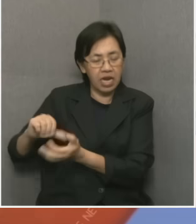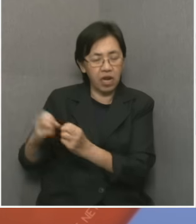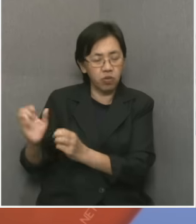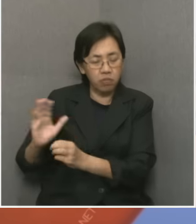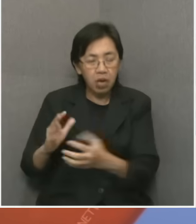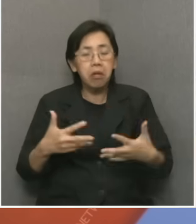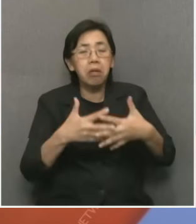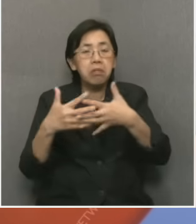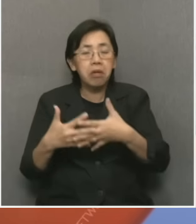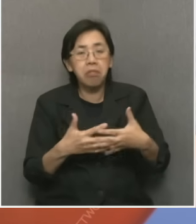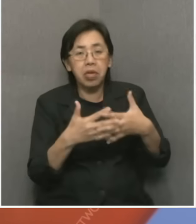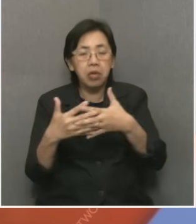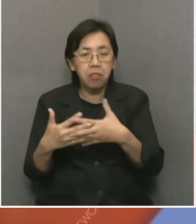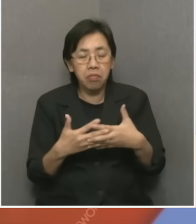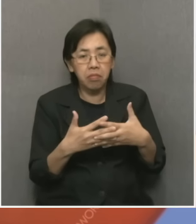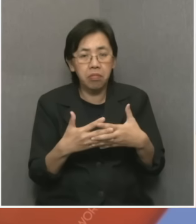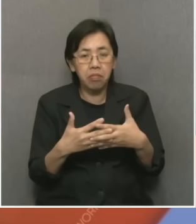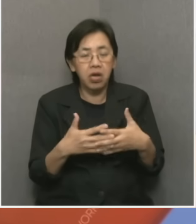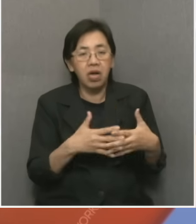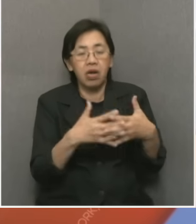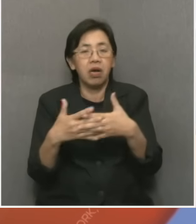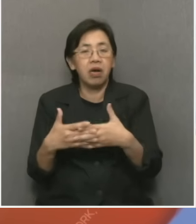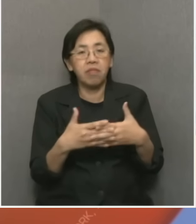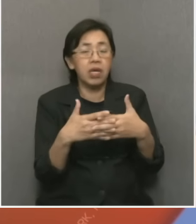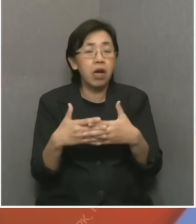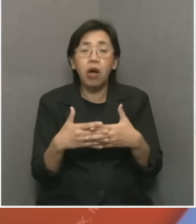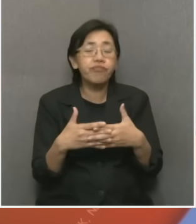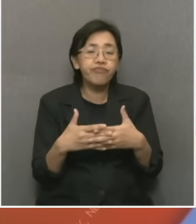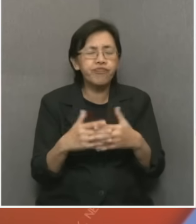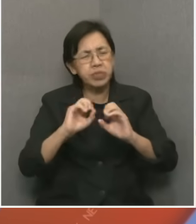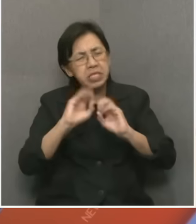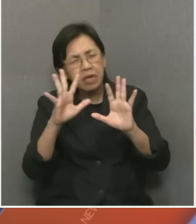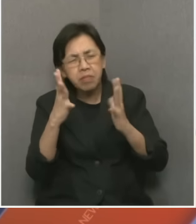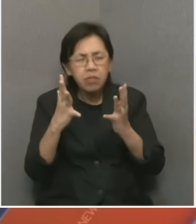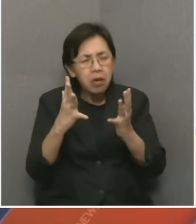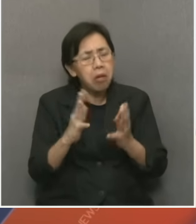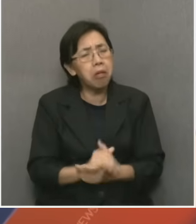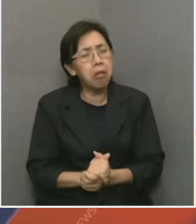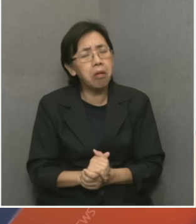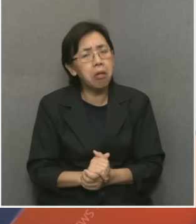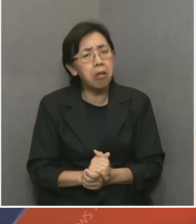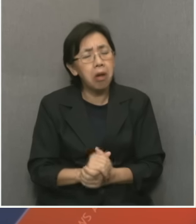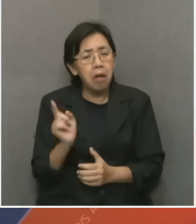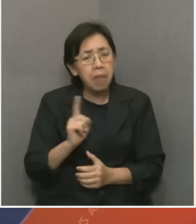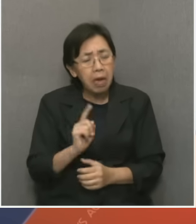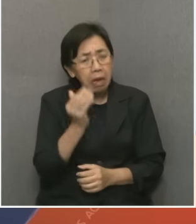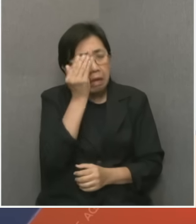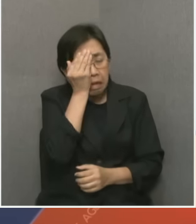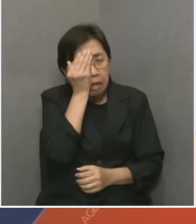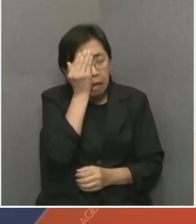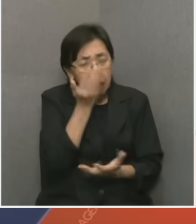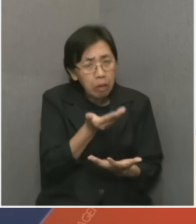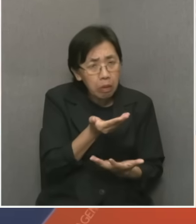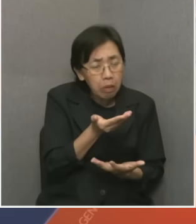กานะครับก็ยังไม่ได้แสดงท่าทีชัดเจนว่ากดดันอิสราเอลนะฮะ